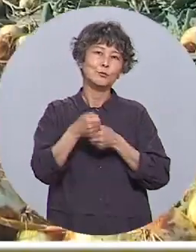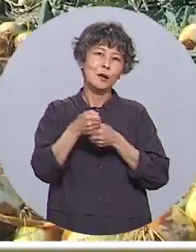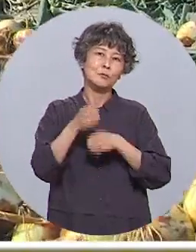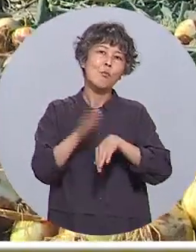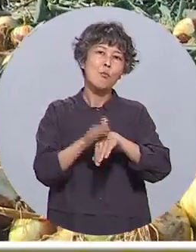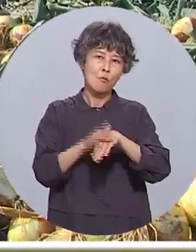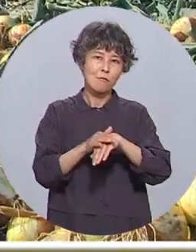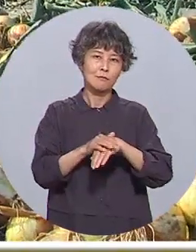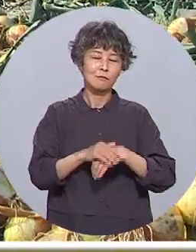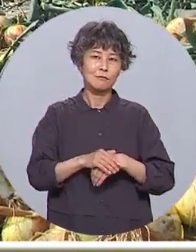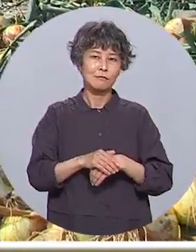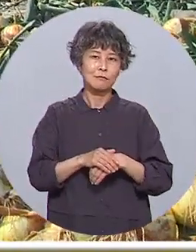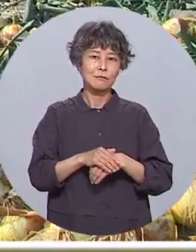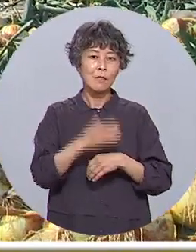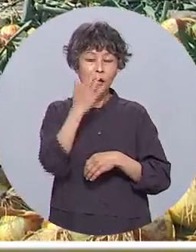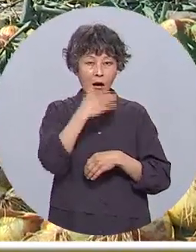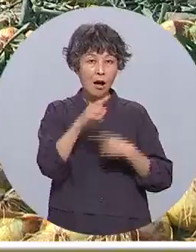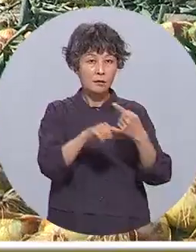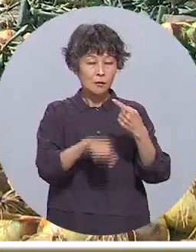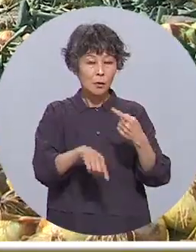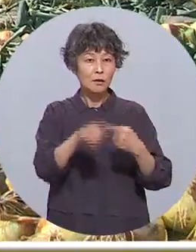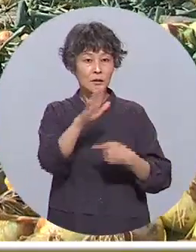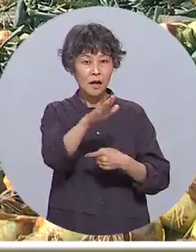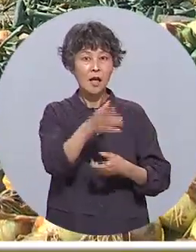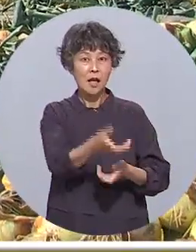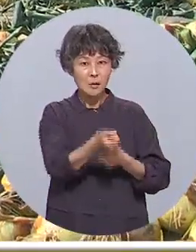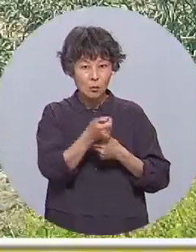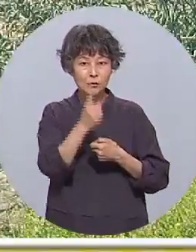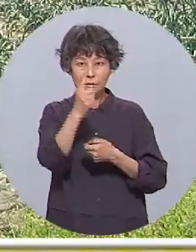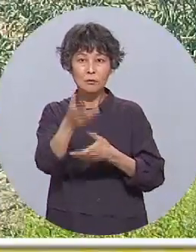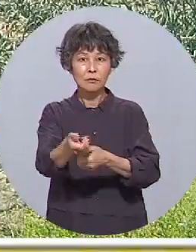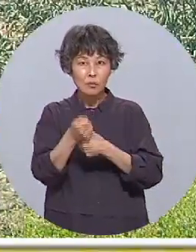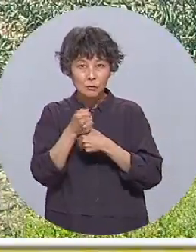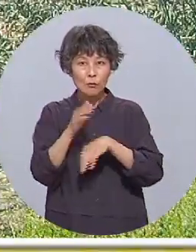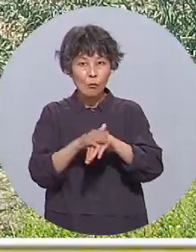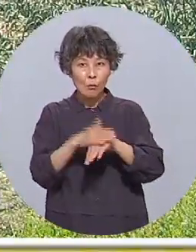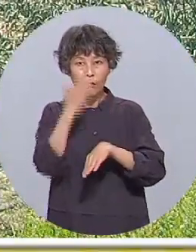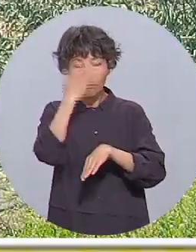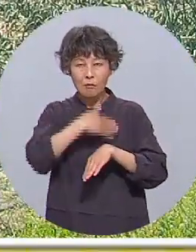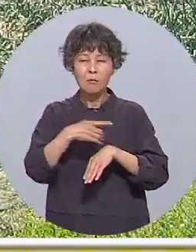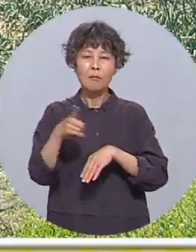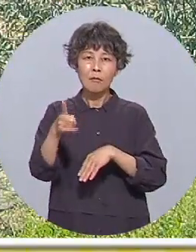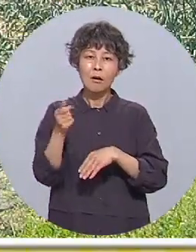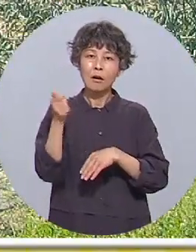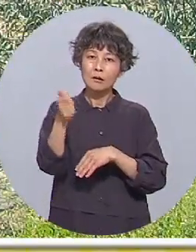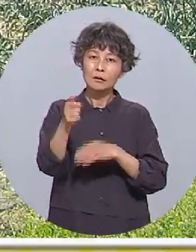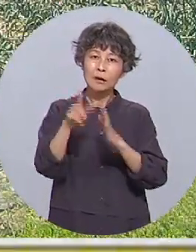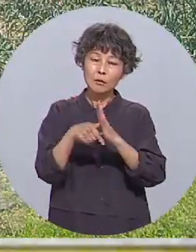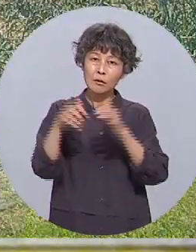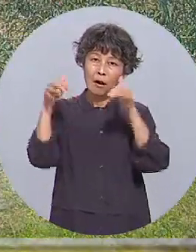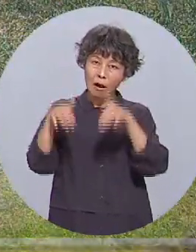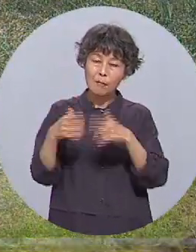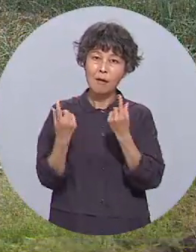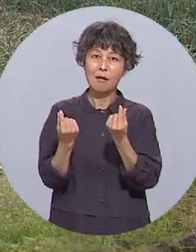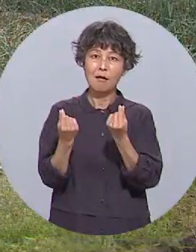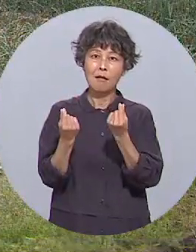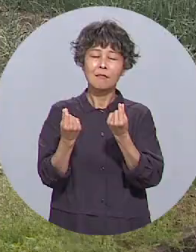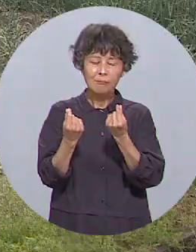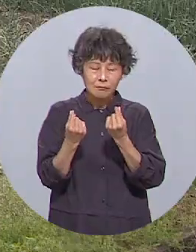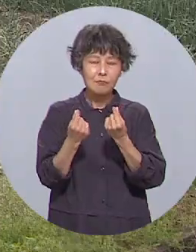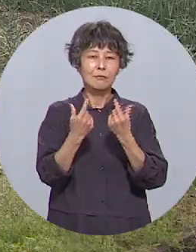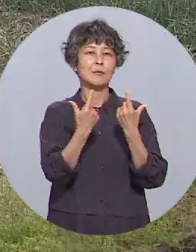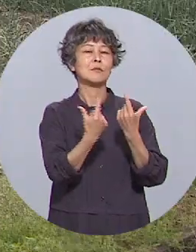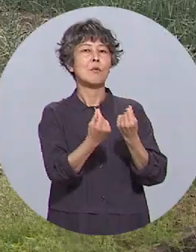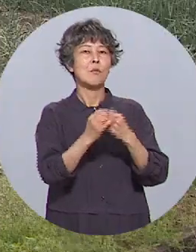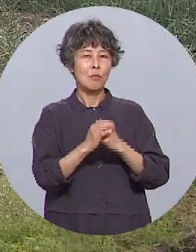うん、手作業で収穫するんですね。でも葵ちゃん行った日雨降ってましたよね。 はい、つらあいにくの天気だ